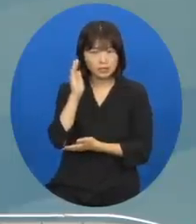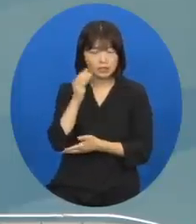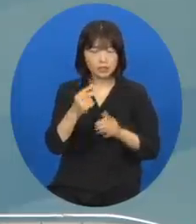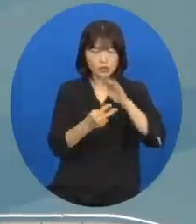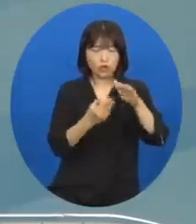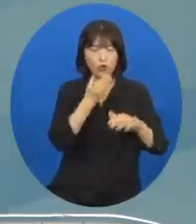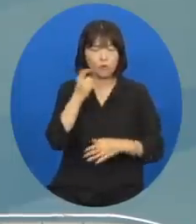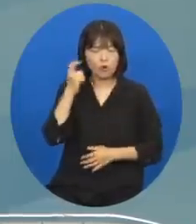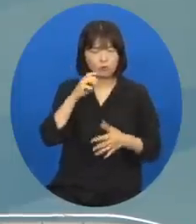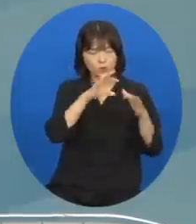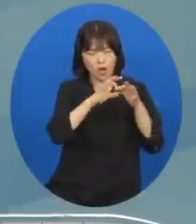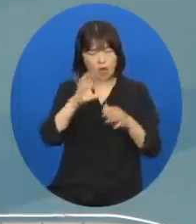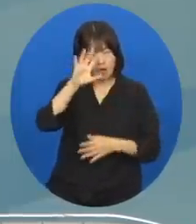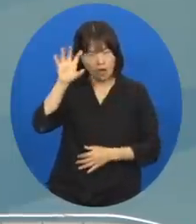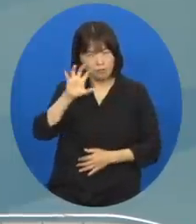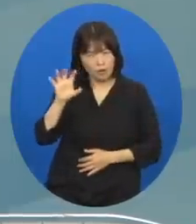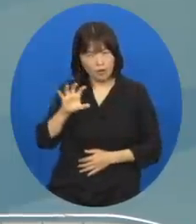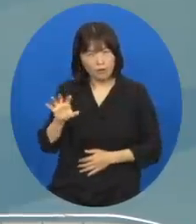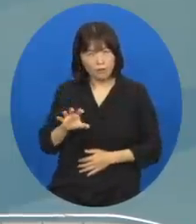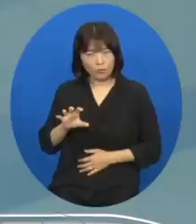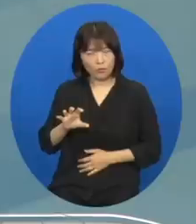요한복음에 계속 반복해서 나옵니다.